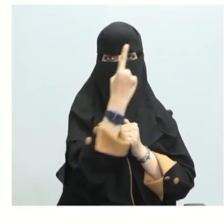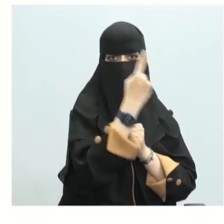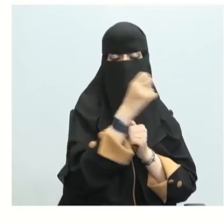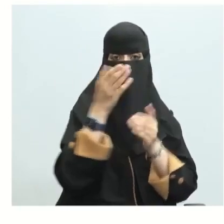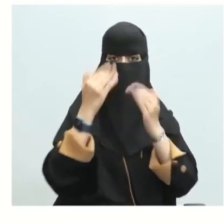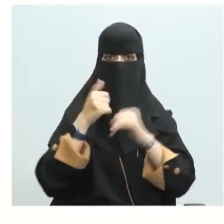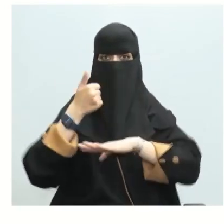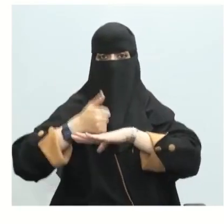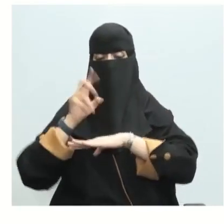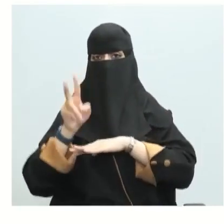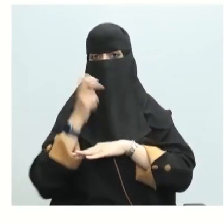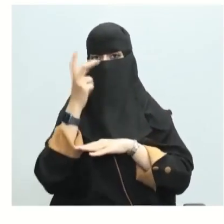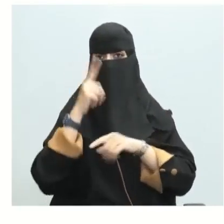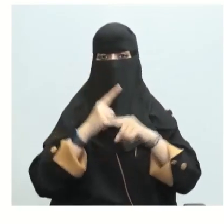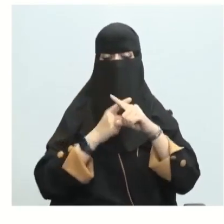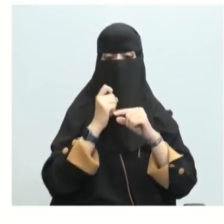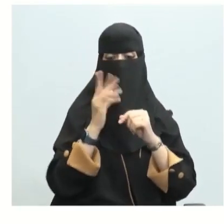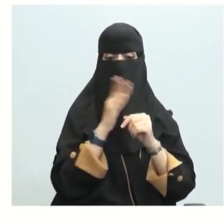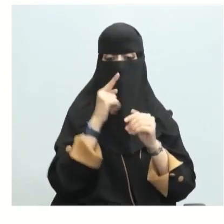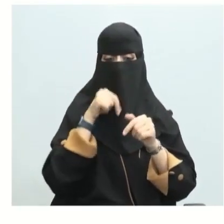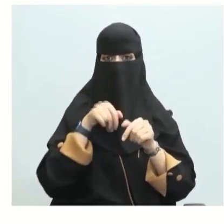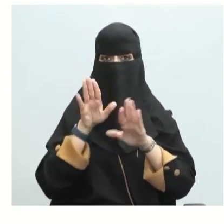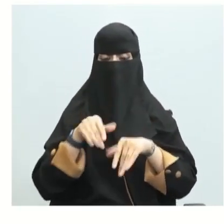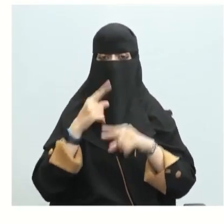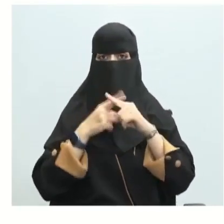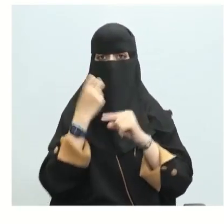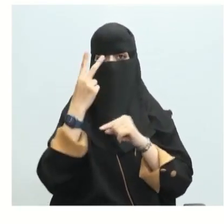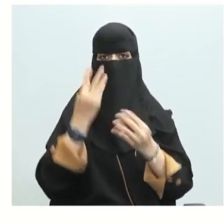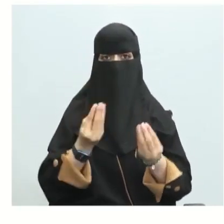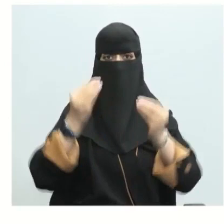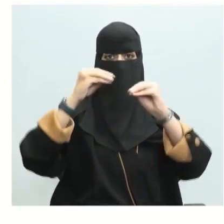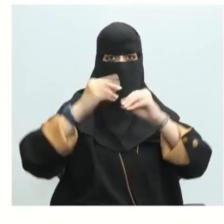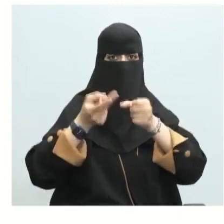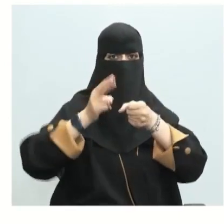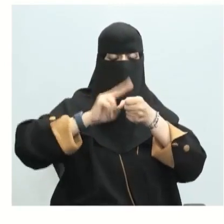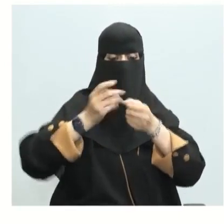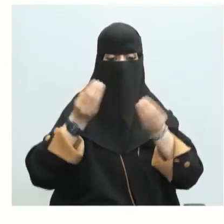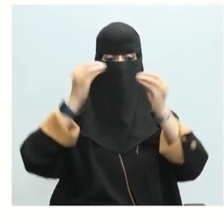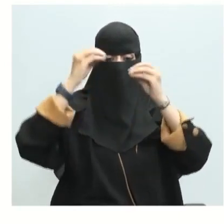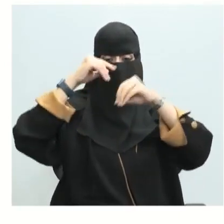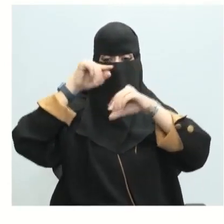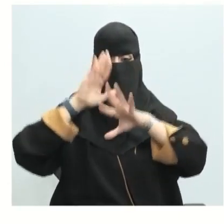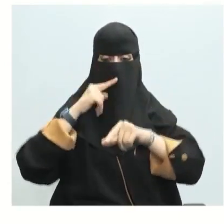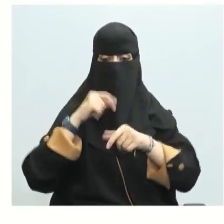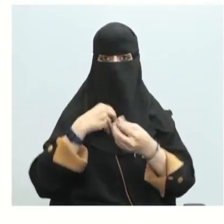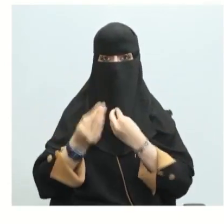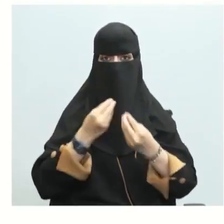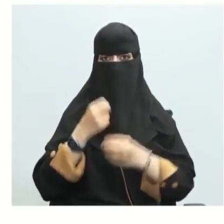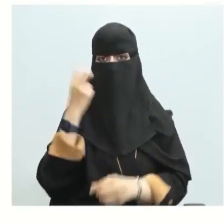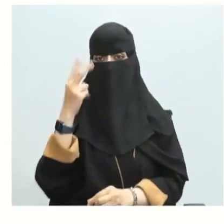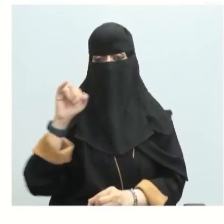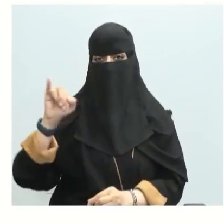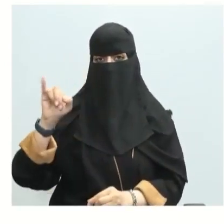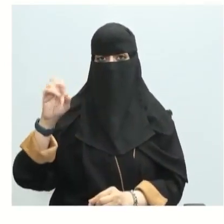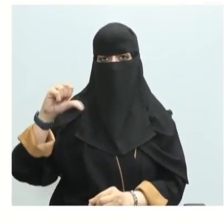اثنان اذا سنقوم بضربها في اثنان ثم ضاعف التغير المحتوى الحراري لانه عند تفاعل 2 مول